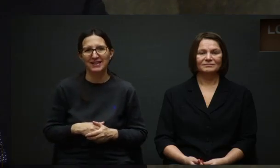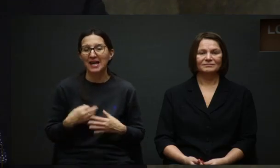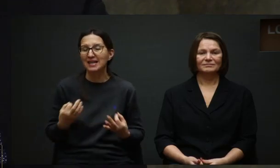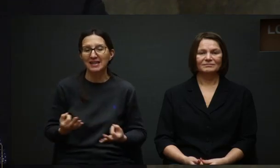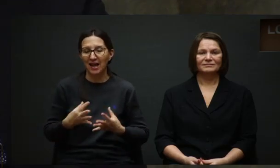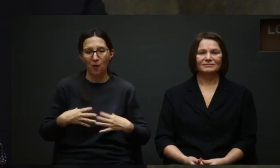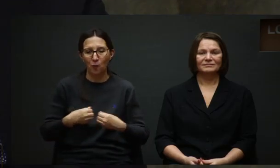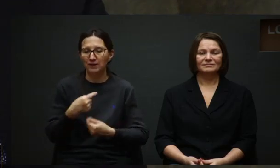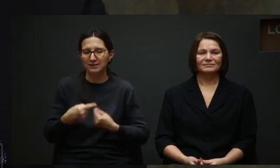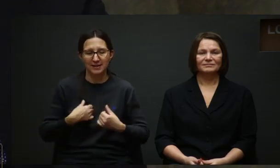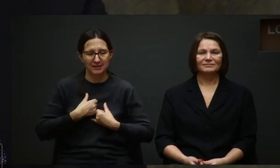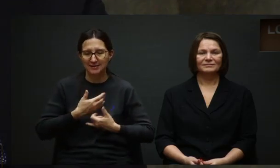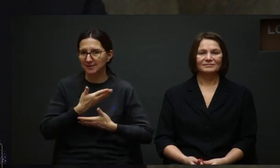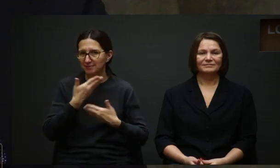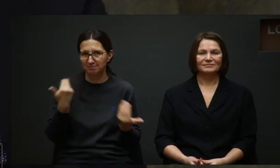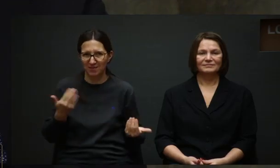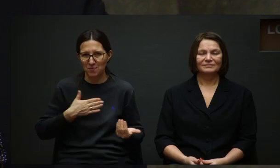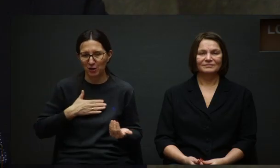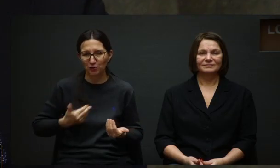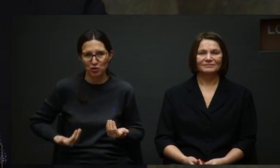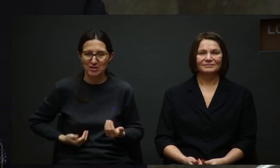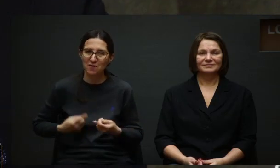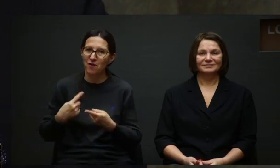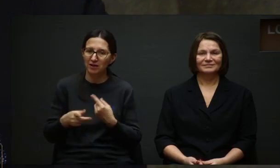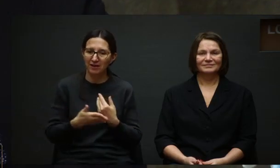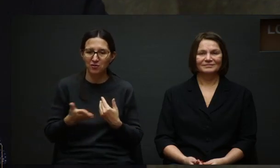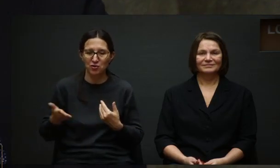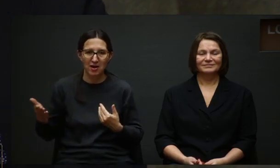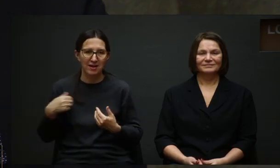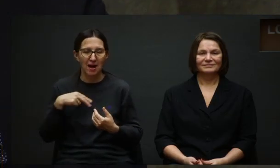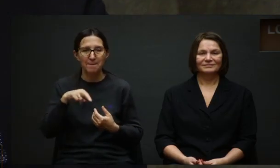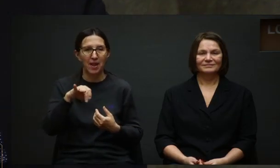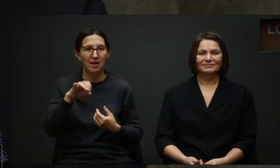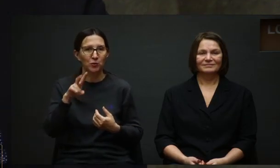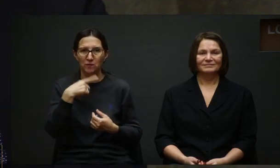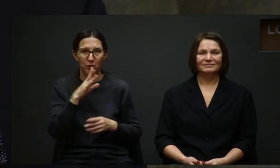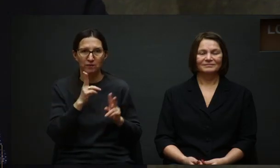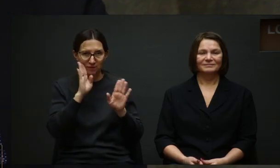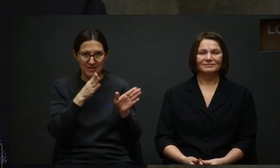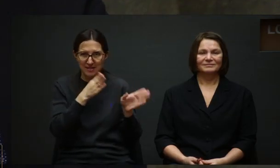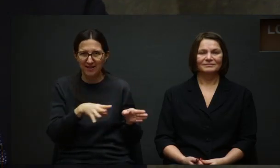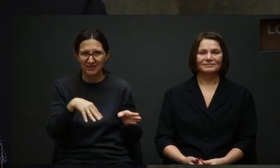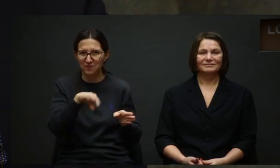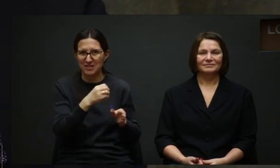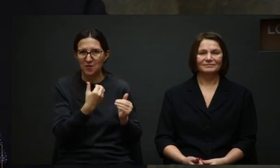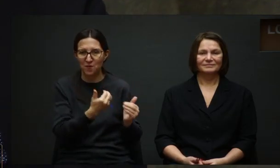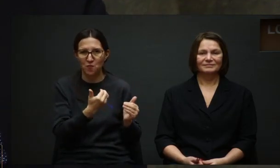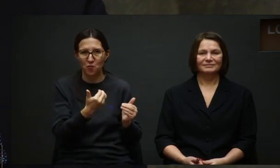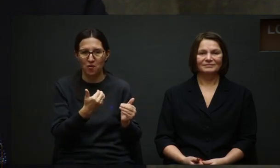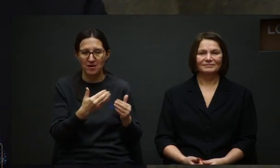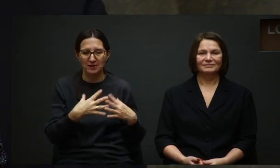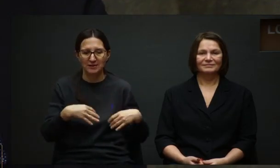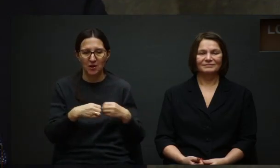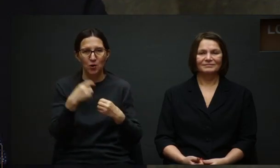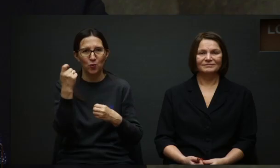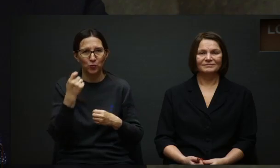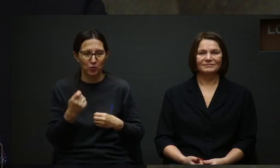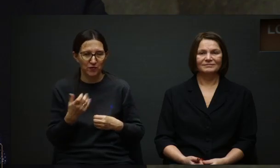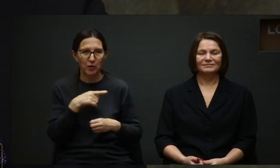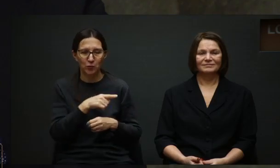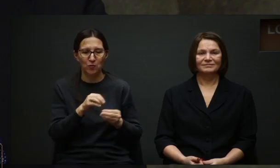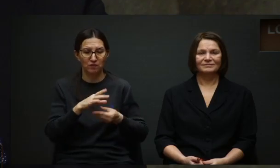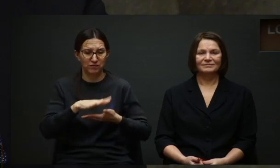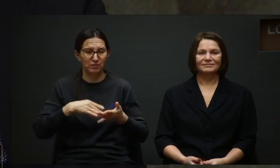Никакой династии в моей жизни нет, в отличие, я про Платона не говорю, вы все знаете про его, про семью художников, которую